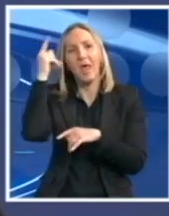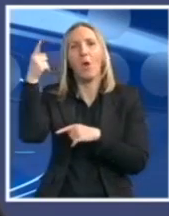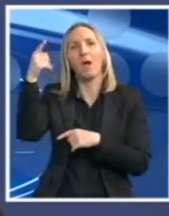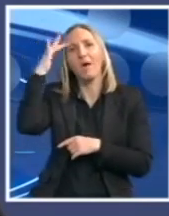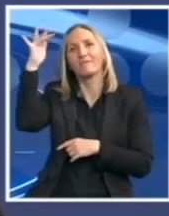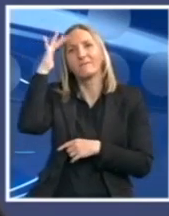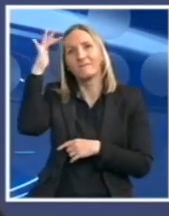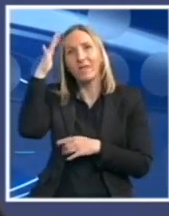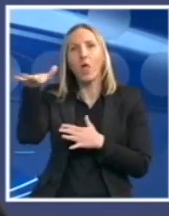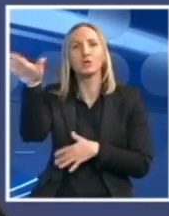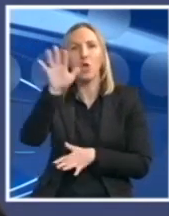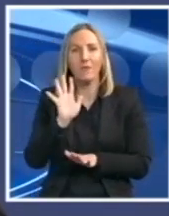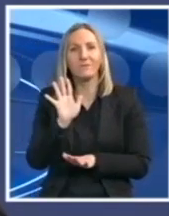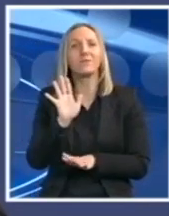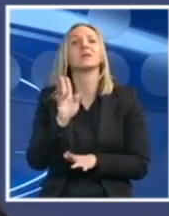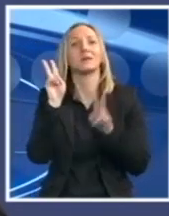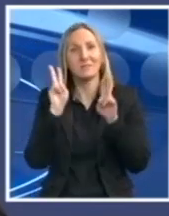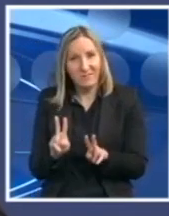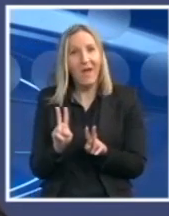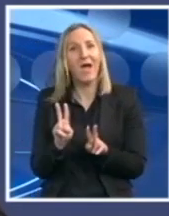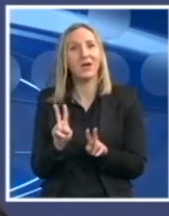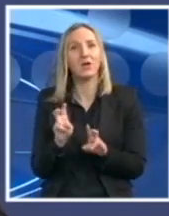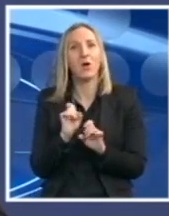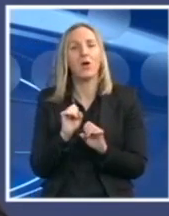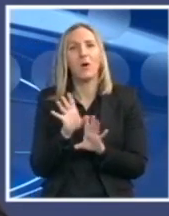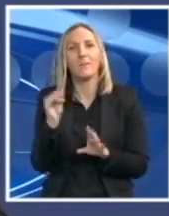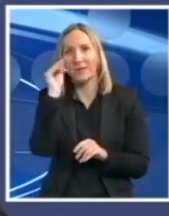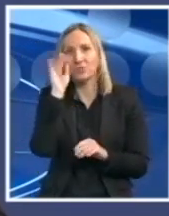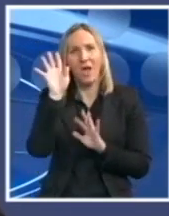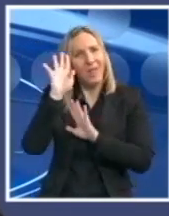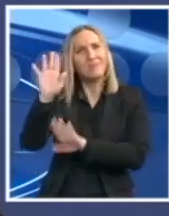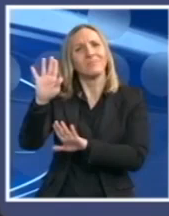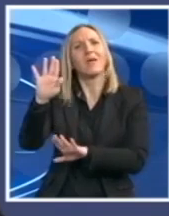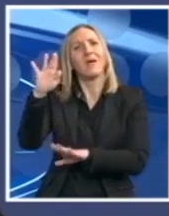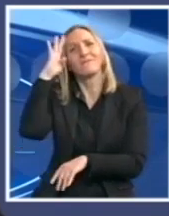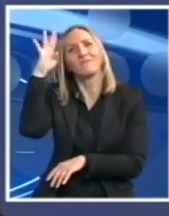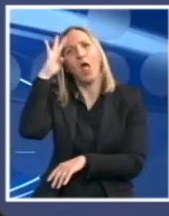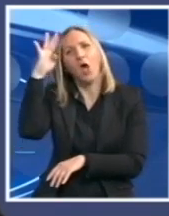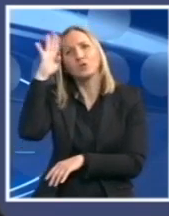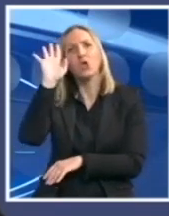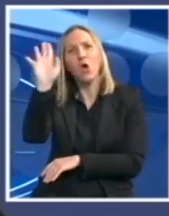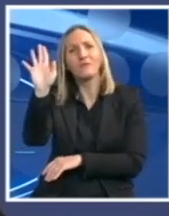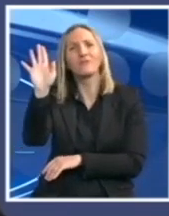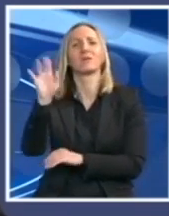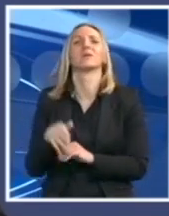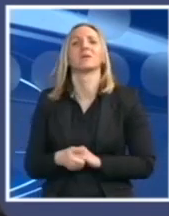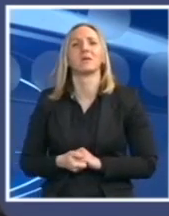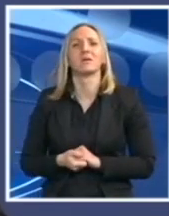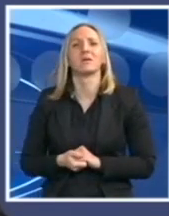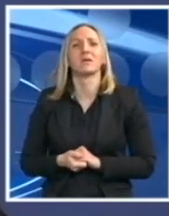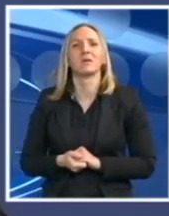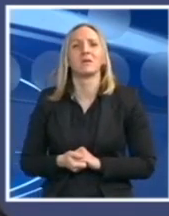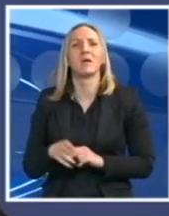filozofiranju, filozofiji stvarno, bez šale, i jednim određenim potpunom promenom